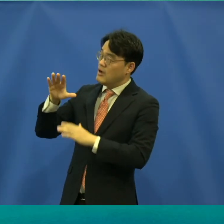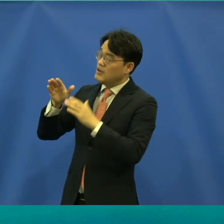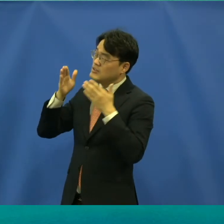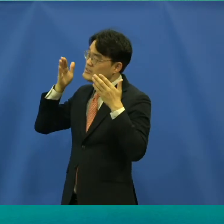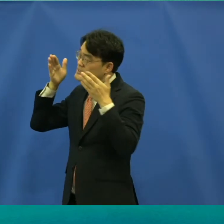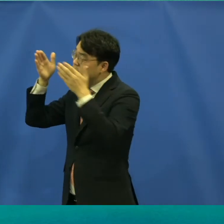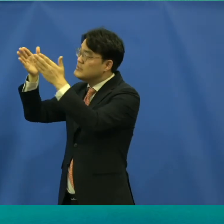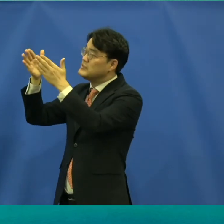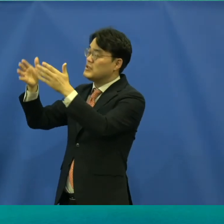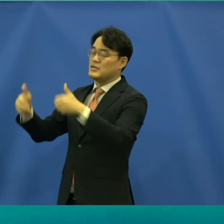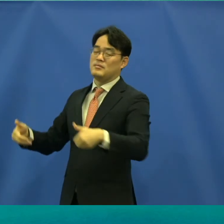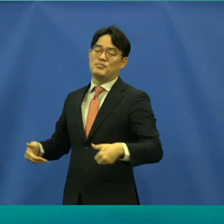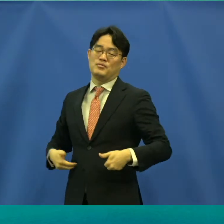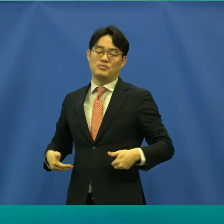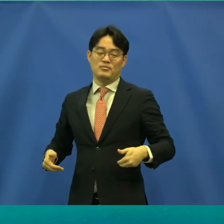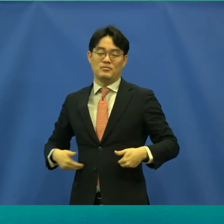말씀이